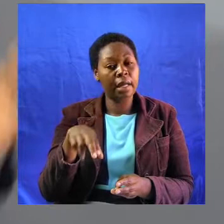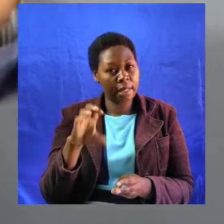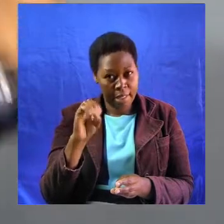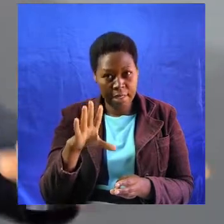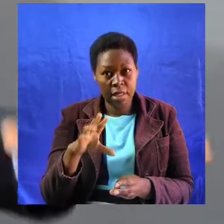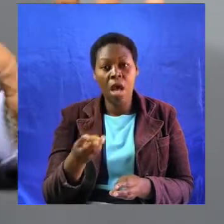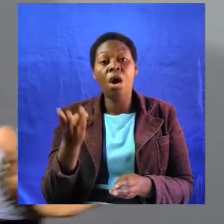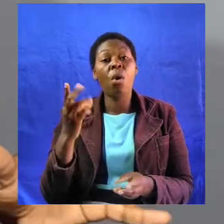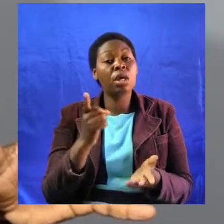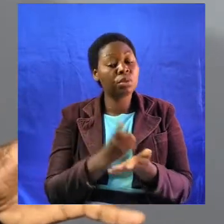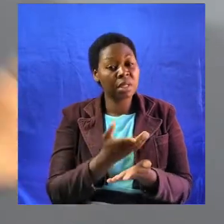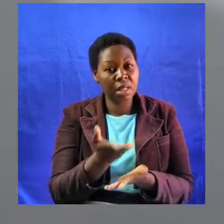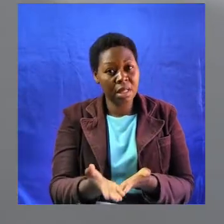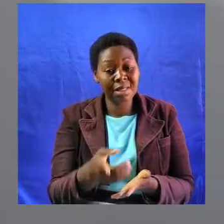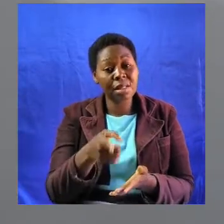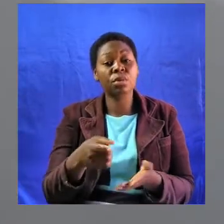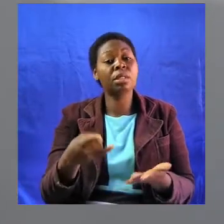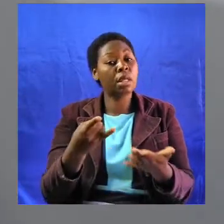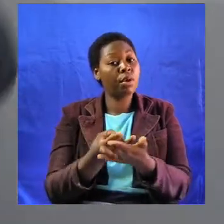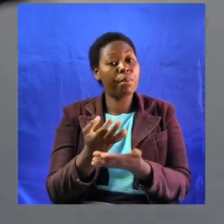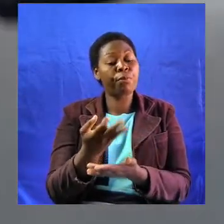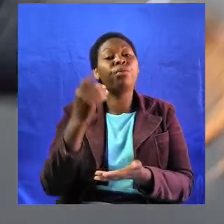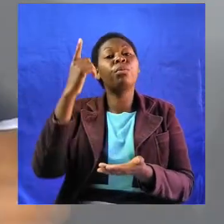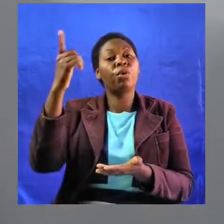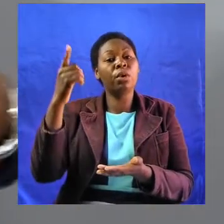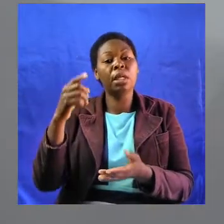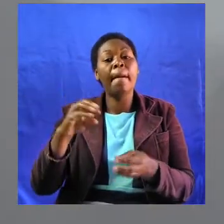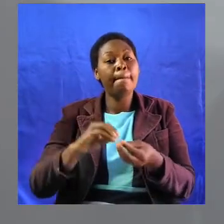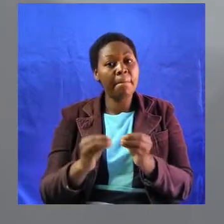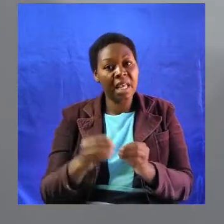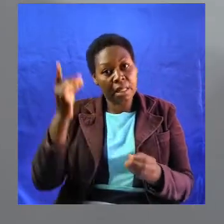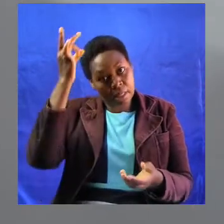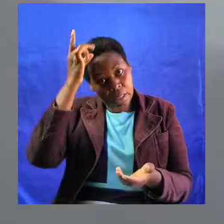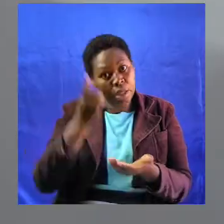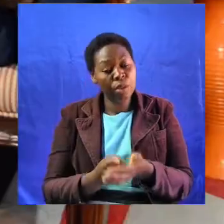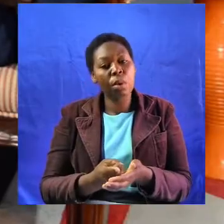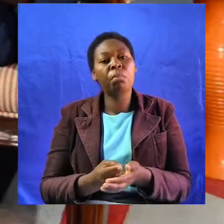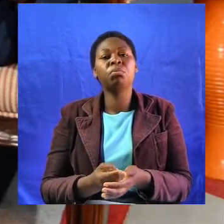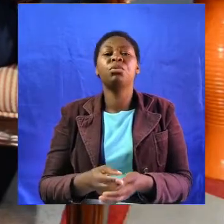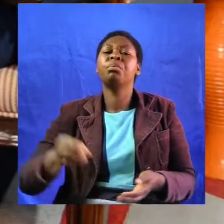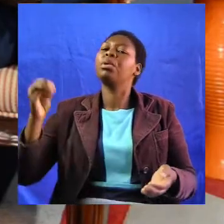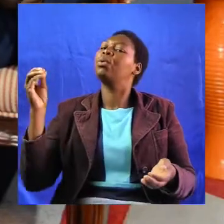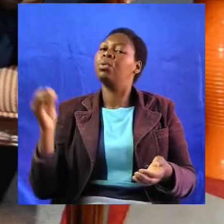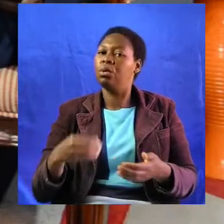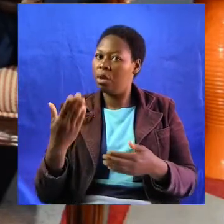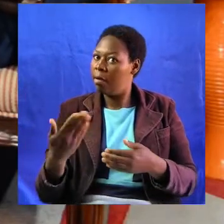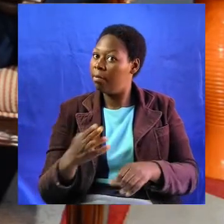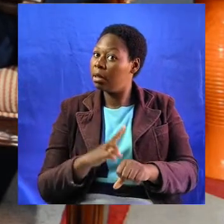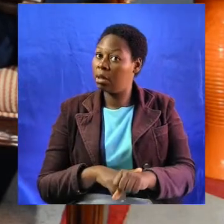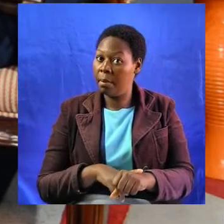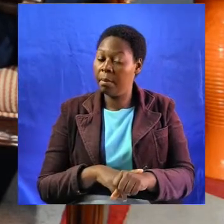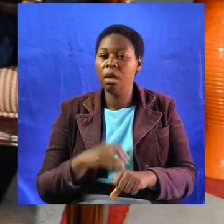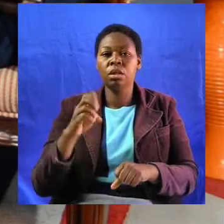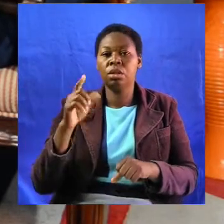Tisitaitombatsira kuti karongero kakadai aka kanoita kuti kingdom ifambe zvakanaka. Kuzwa zvirikutaurwa manje.